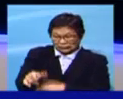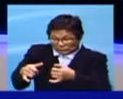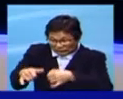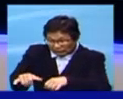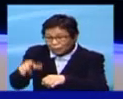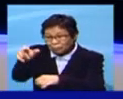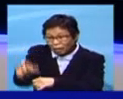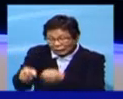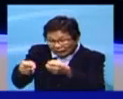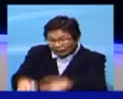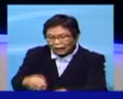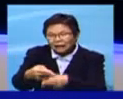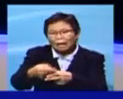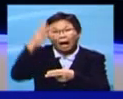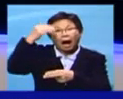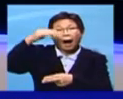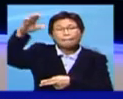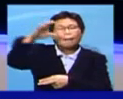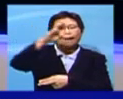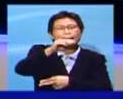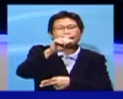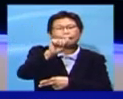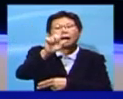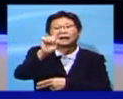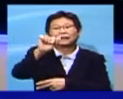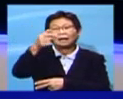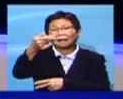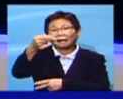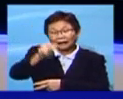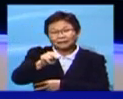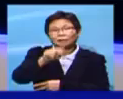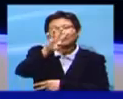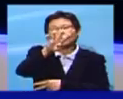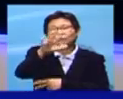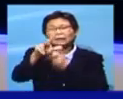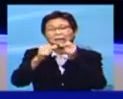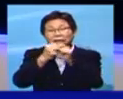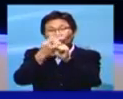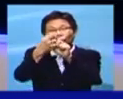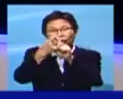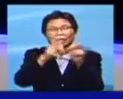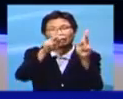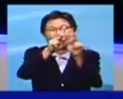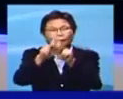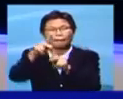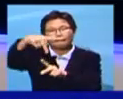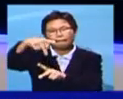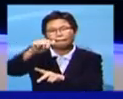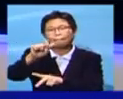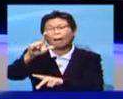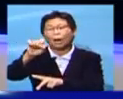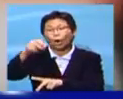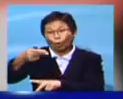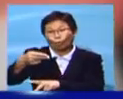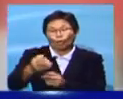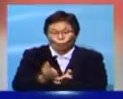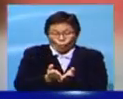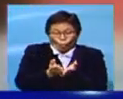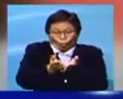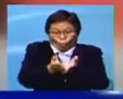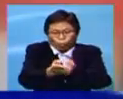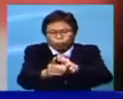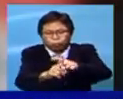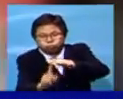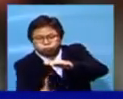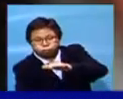hilang itu dikenali sebagai abang madhan abang Awi 43 tahun berasal dari kampung Paloh bot yang karam itu